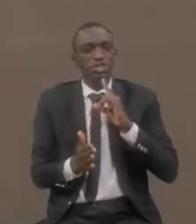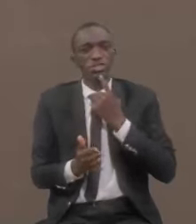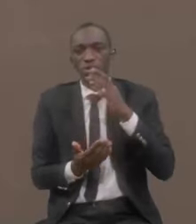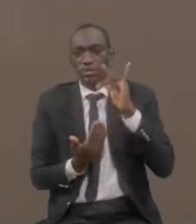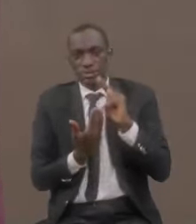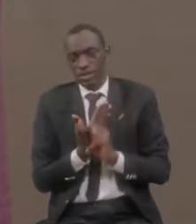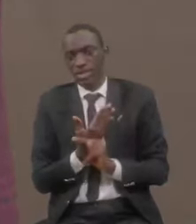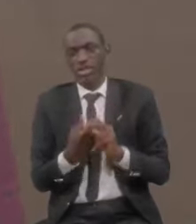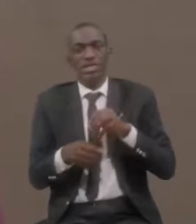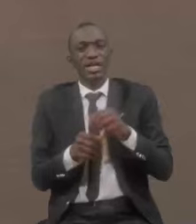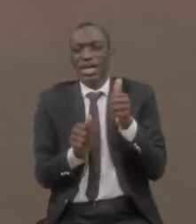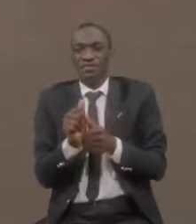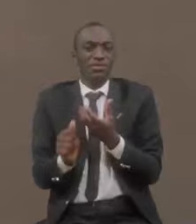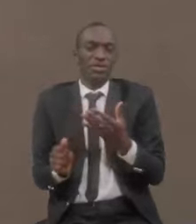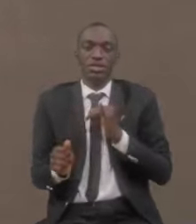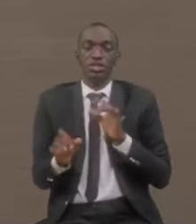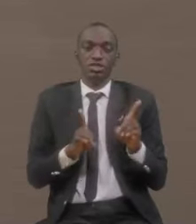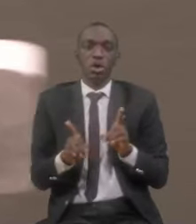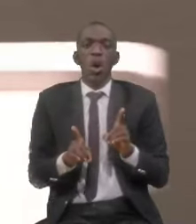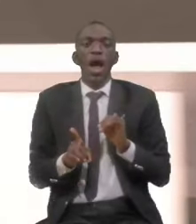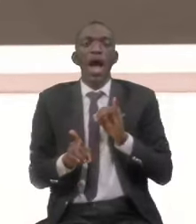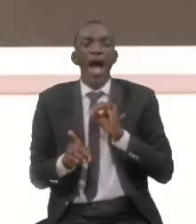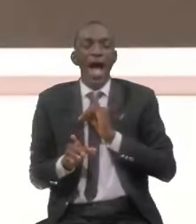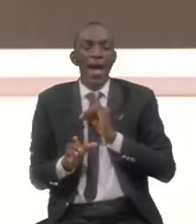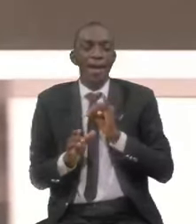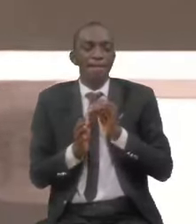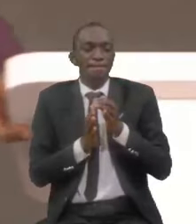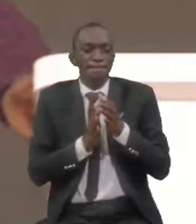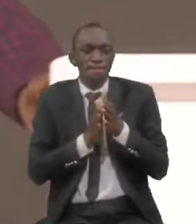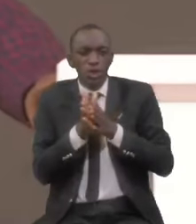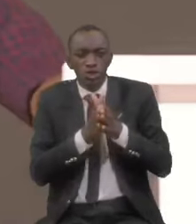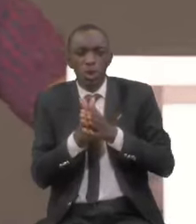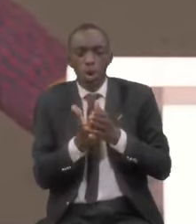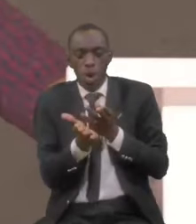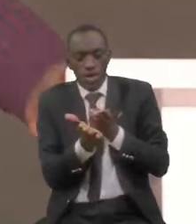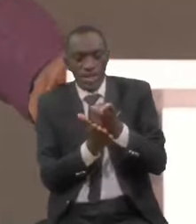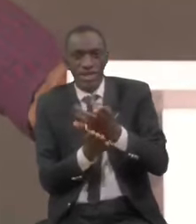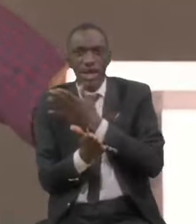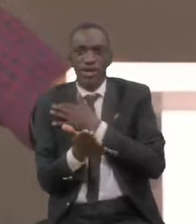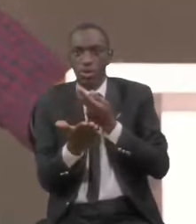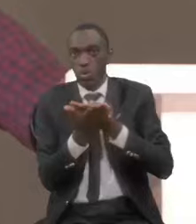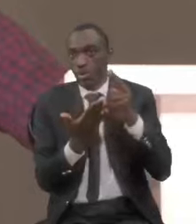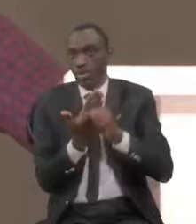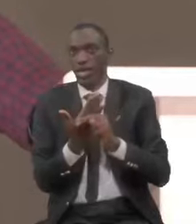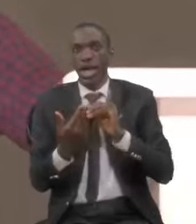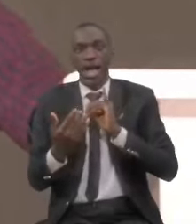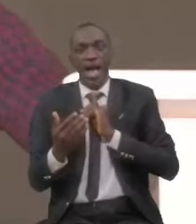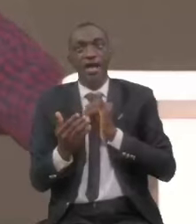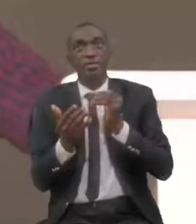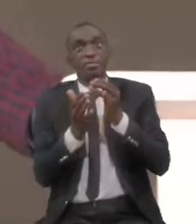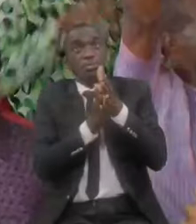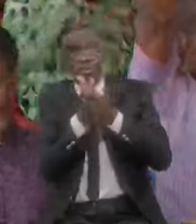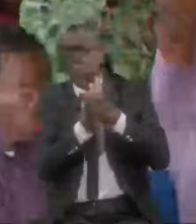fais, je poursuis l'honnêteté, la sainteté et je poursuis la soumission. Je te verrai